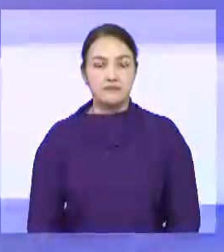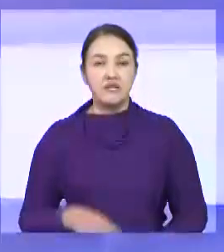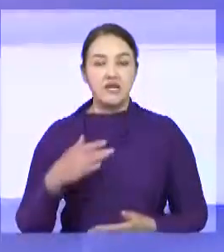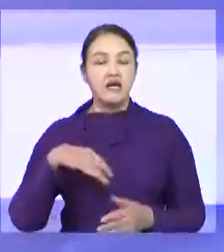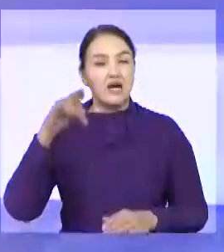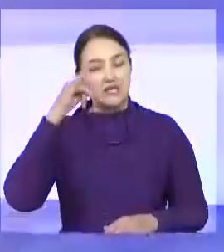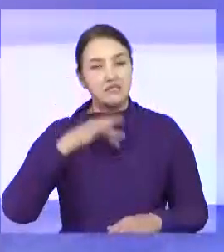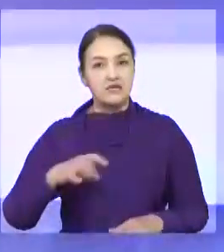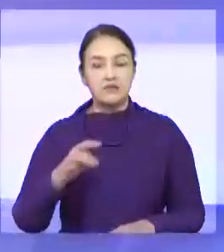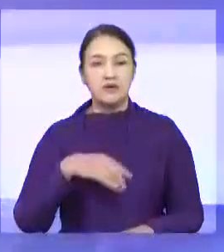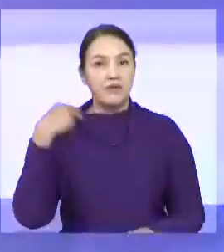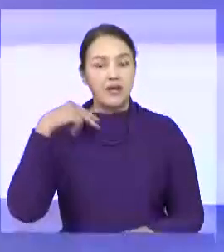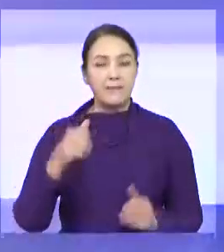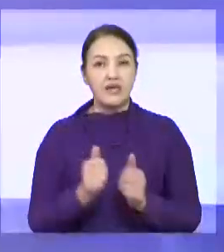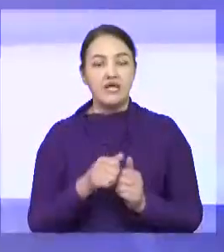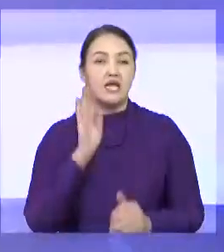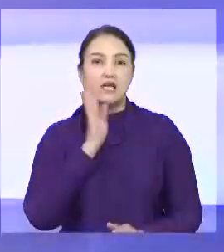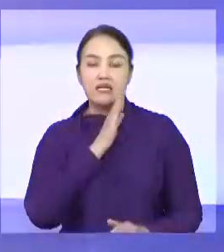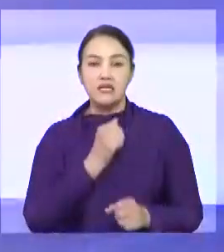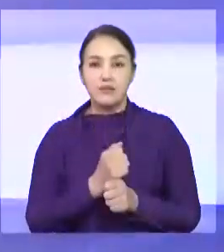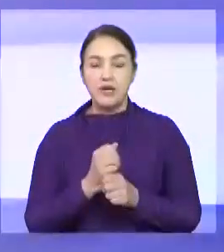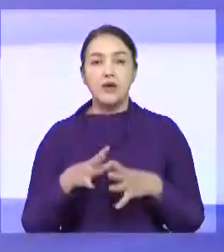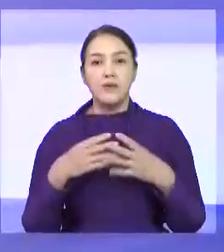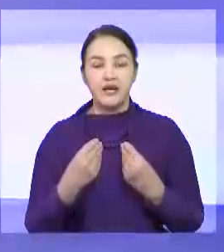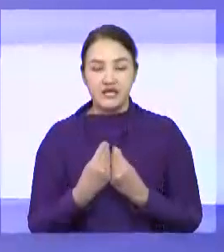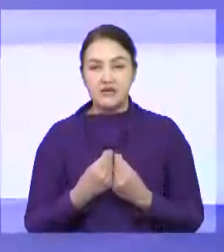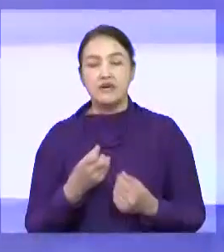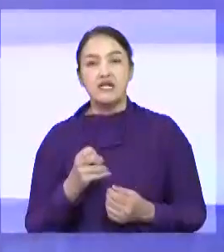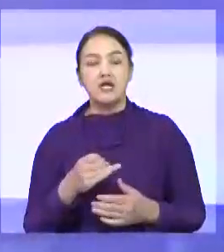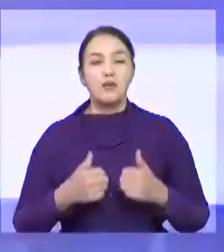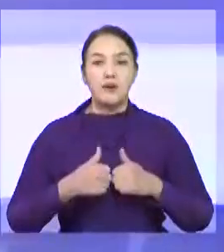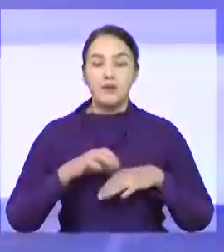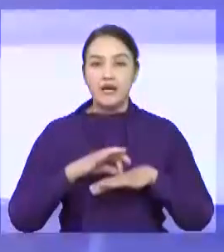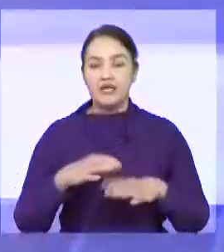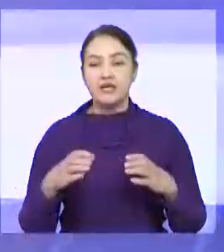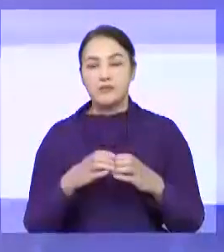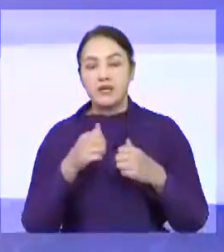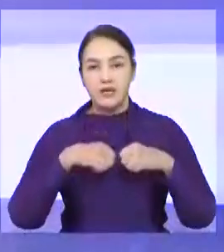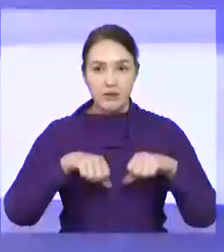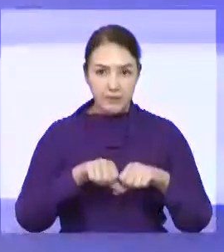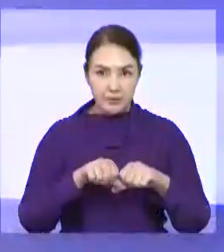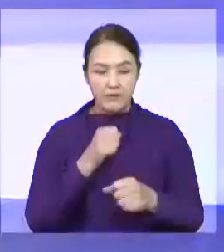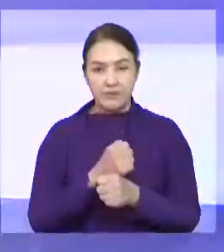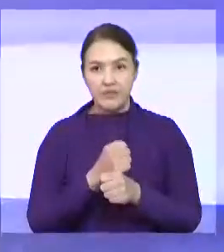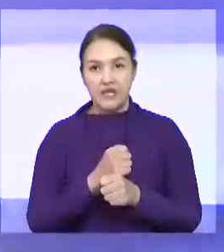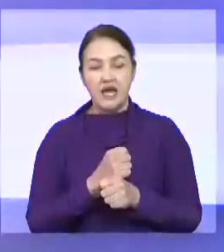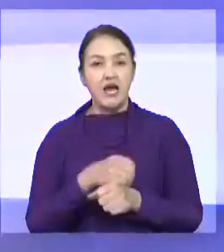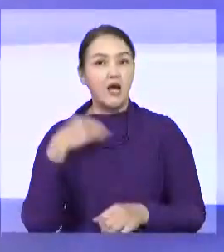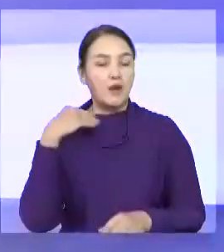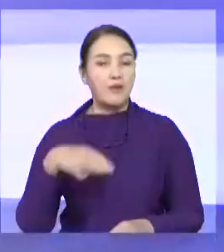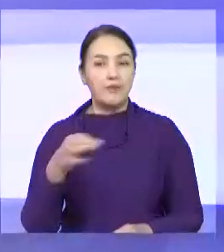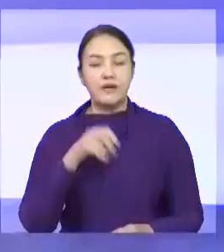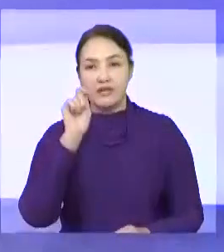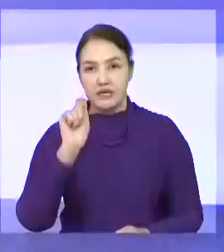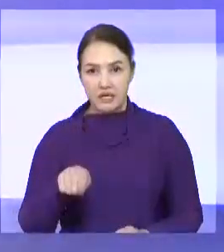Қазақстан Республикасы президенті жанындағы әйелдер істері және отбасылық демографиялық саясат жөніндегі ұлттық комиссия мүшелері жұмыс сапарымен Ақтөбе облысына